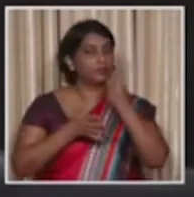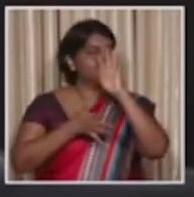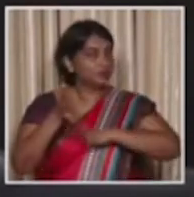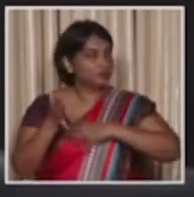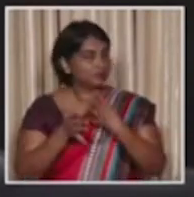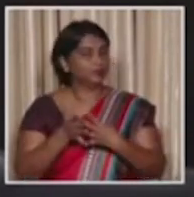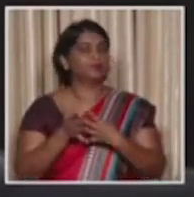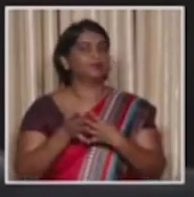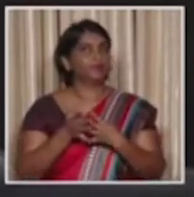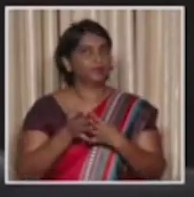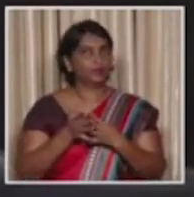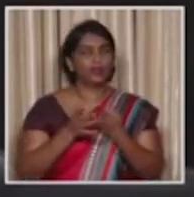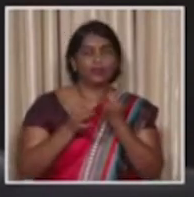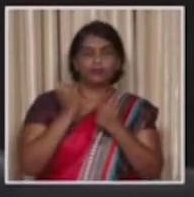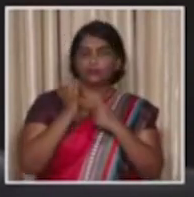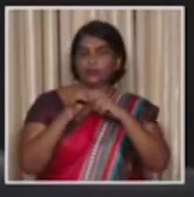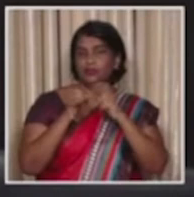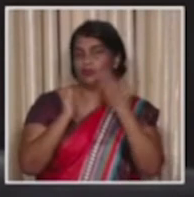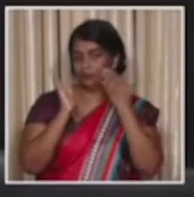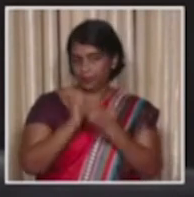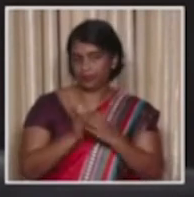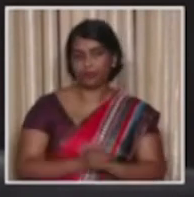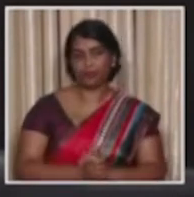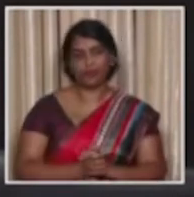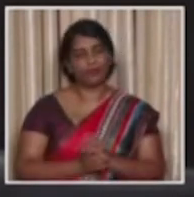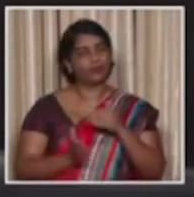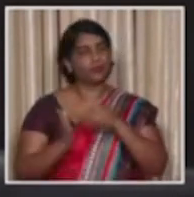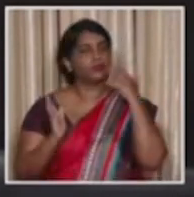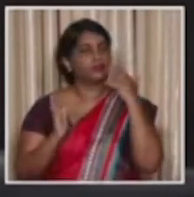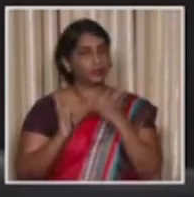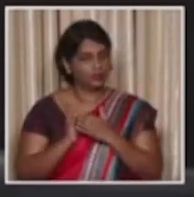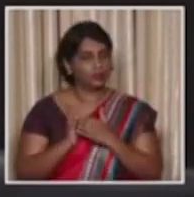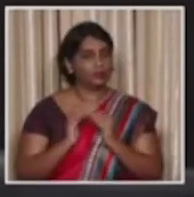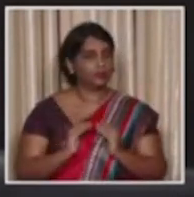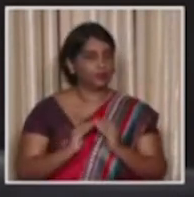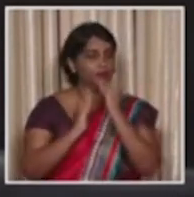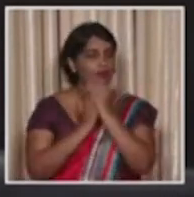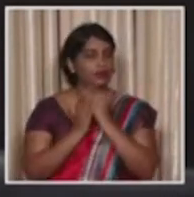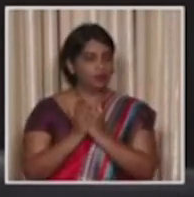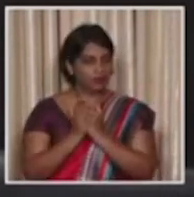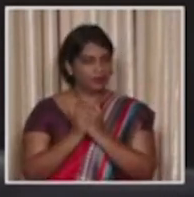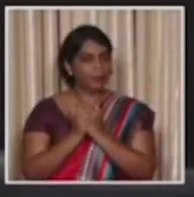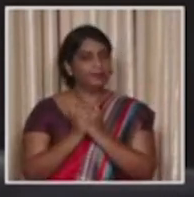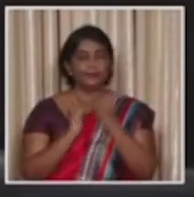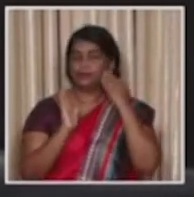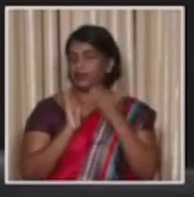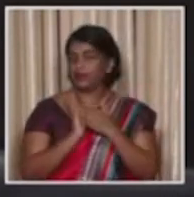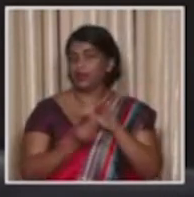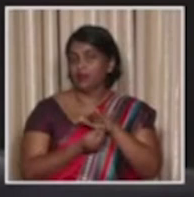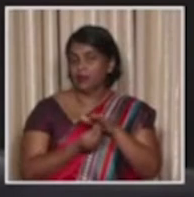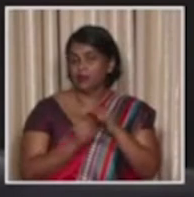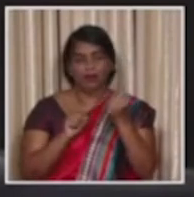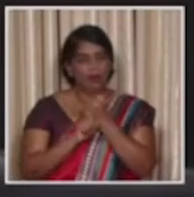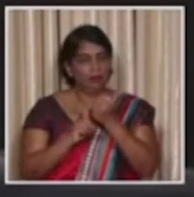හා ලංසු ලේඛන ඉදිරිපත් කර ඇත. තවද මෙම කොටසේ යෝජ්‍ය සංවර්ධන කටයුතු සඳහා පරිසරික